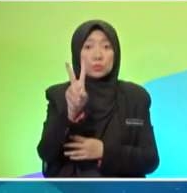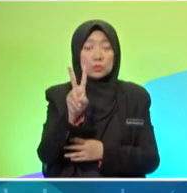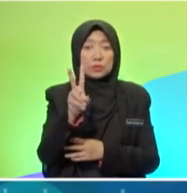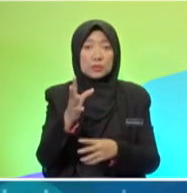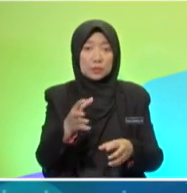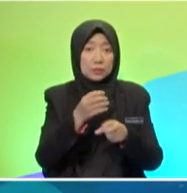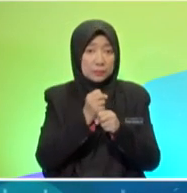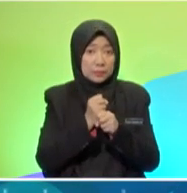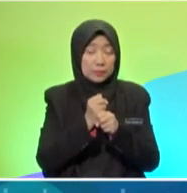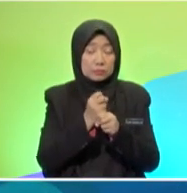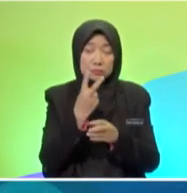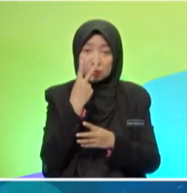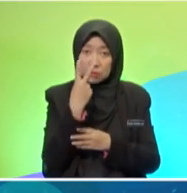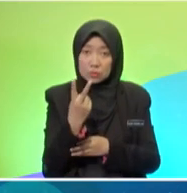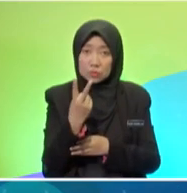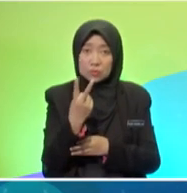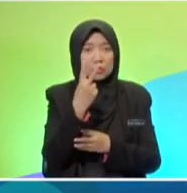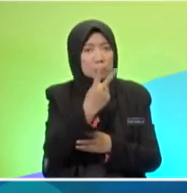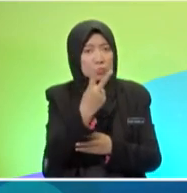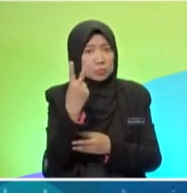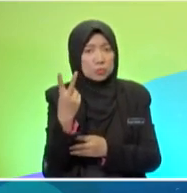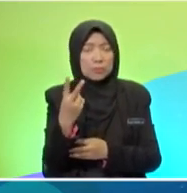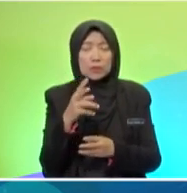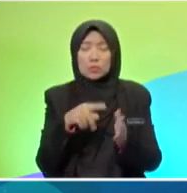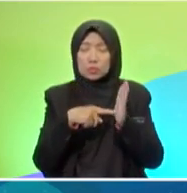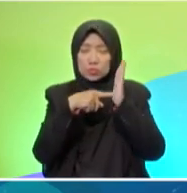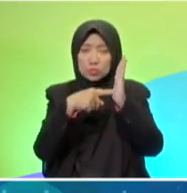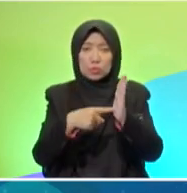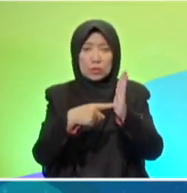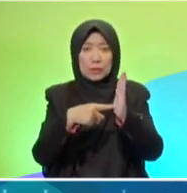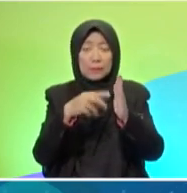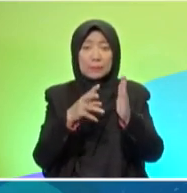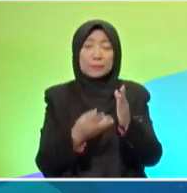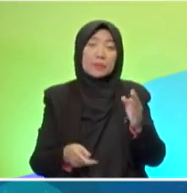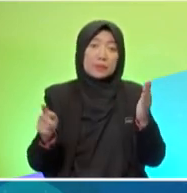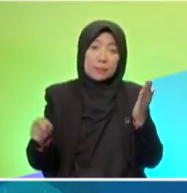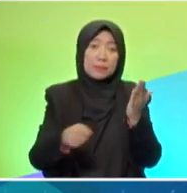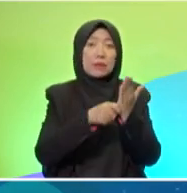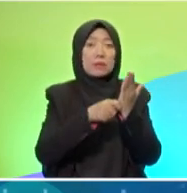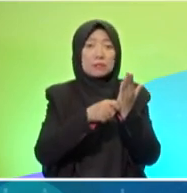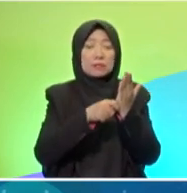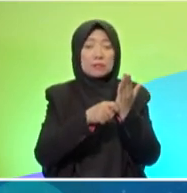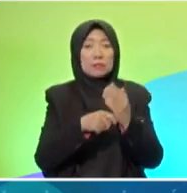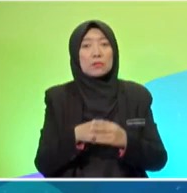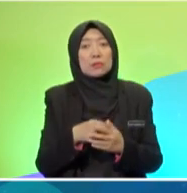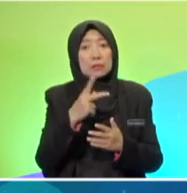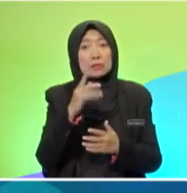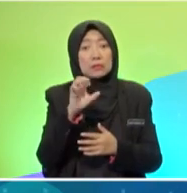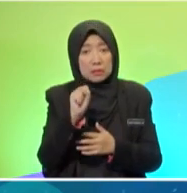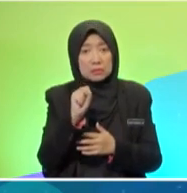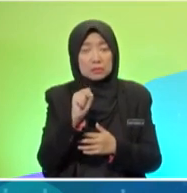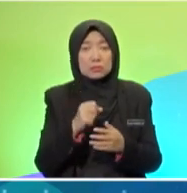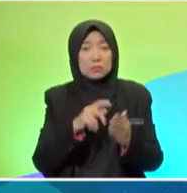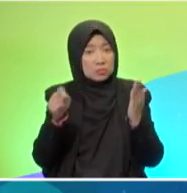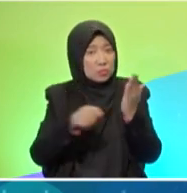lihat kedua-duanya menunjukkan peningkatan yang sangat ketarik menunjukkan kiss ini sedang meningkat dan kita perlu ambil